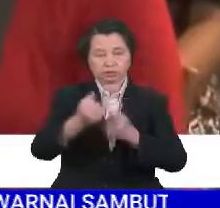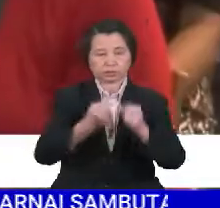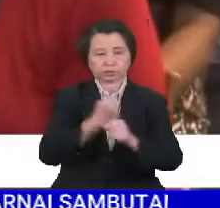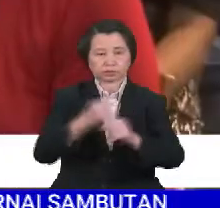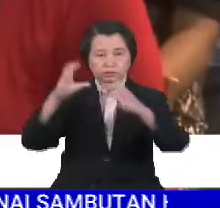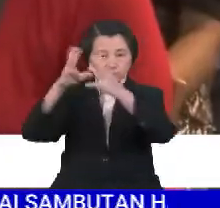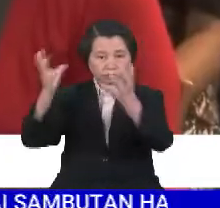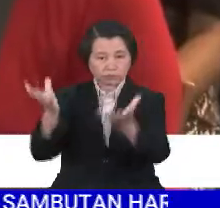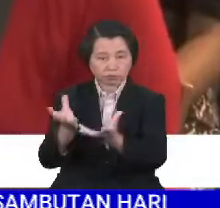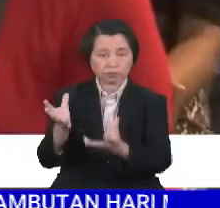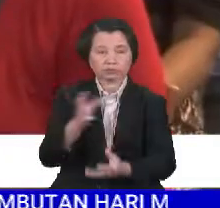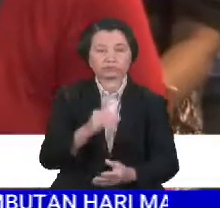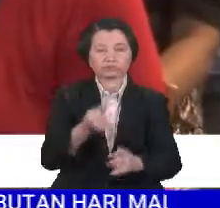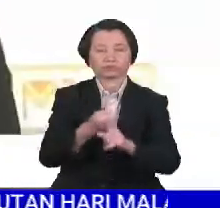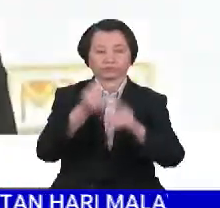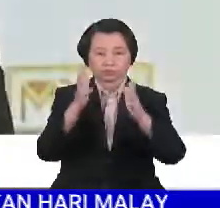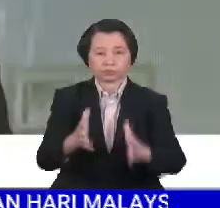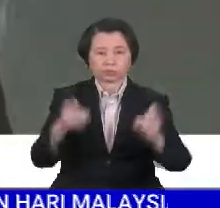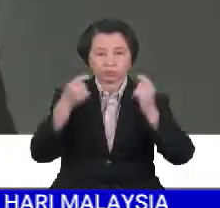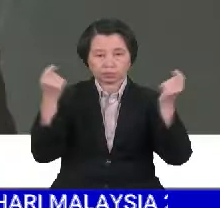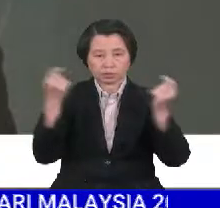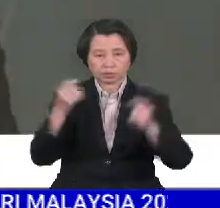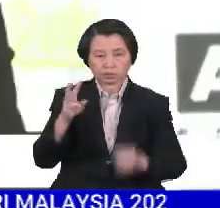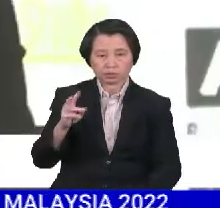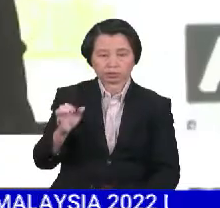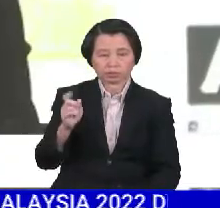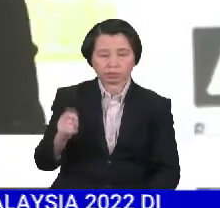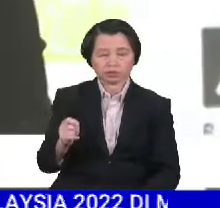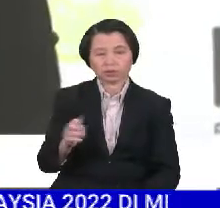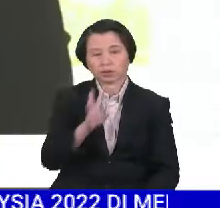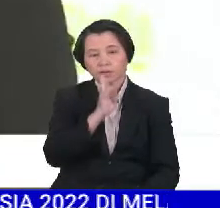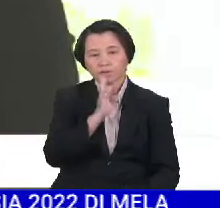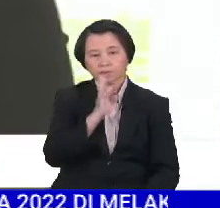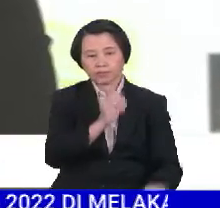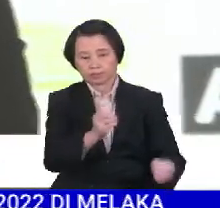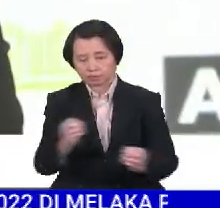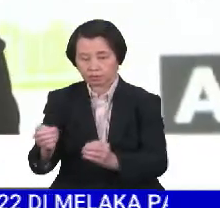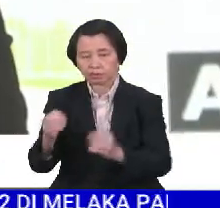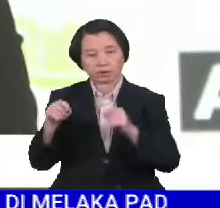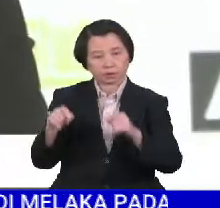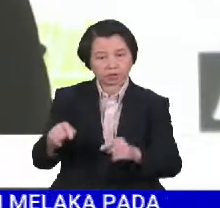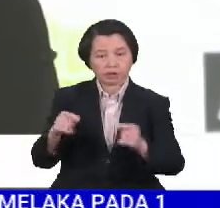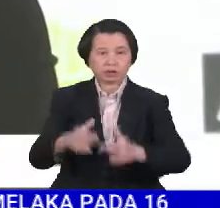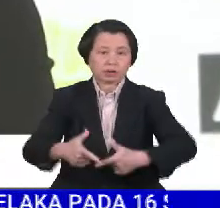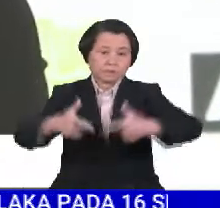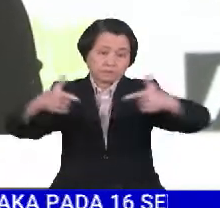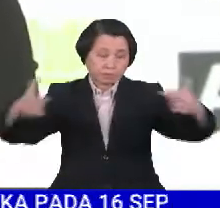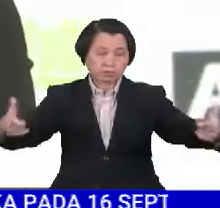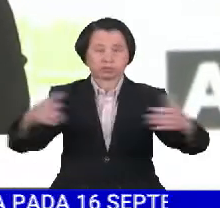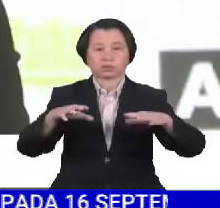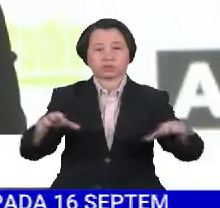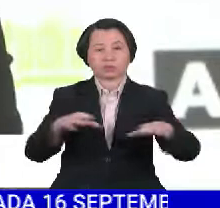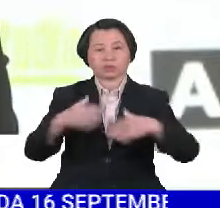Global sementara itu pengaruh festival the blue' katonantana berkata penghancuran kali ini merupakan yang terbesar pernah